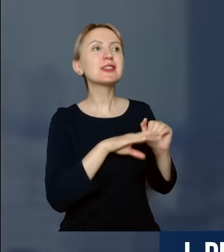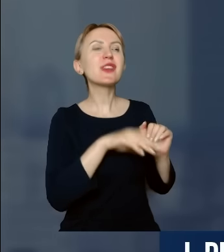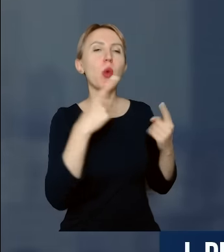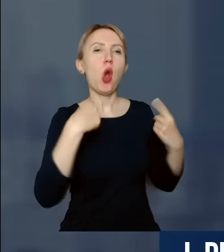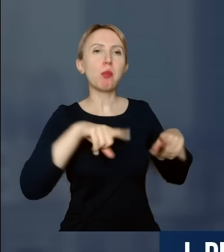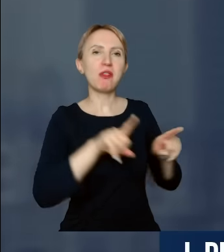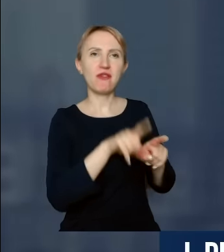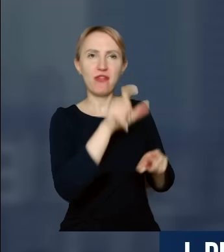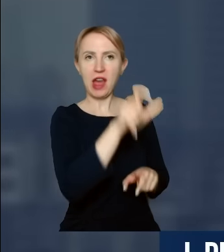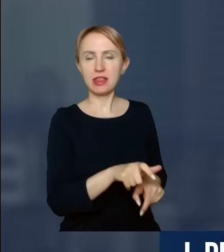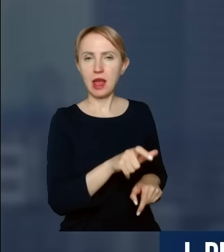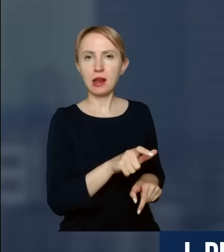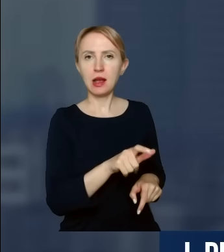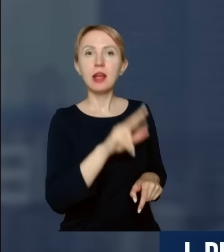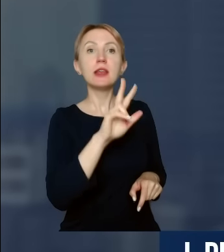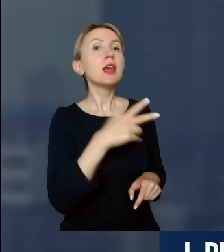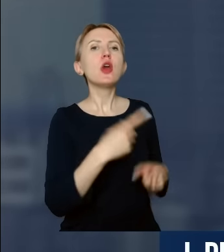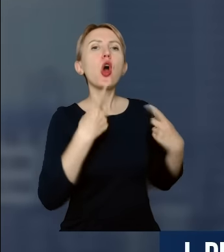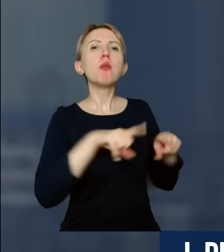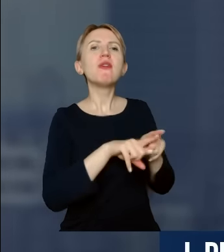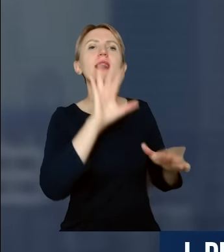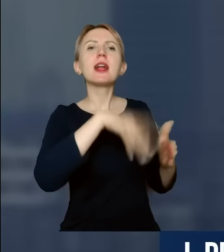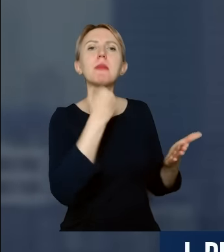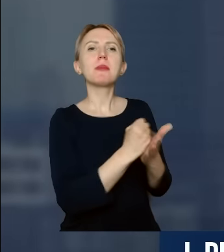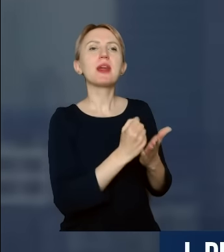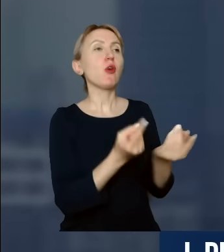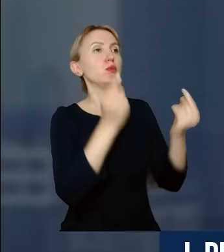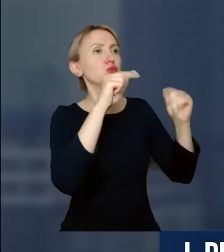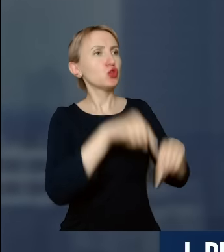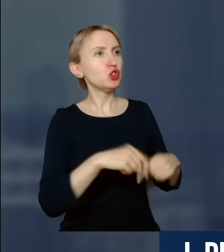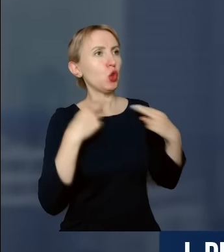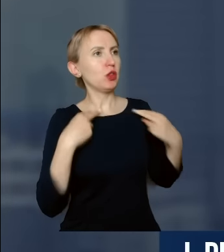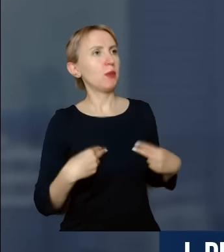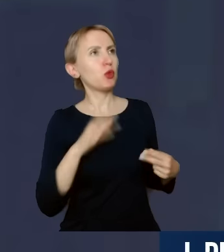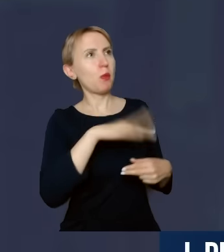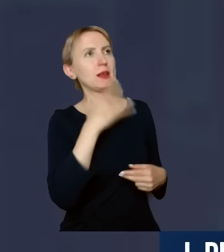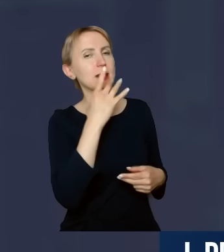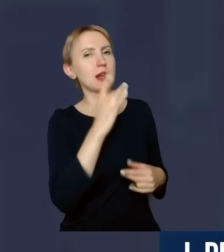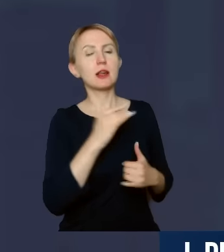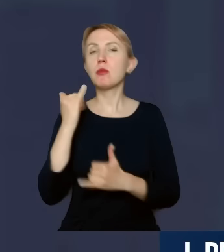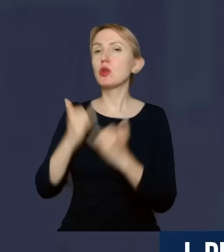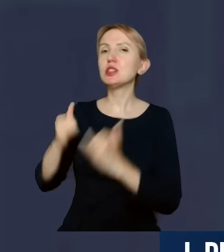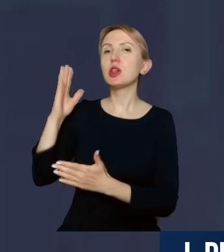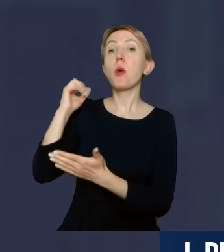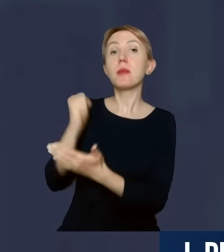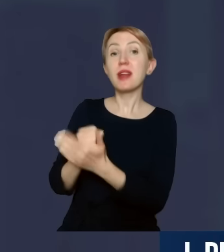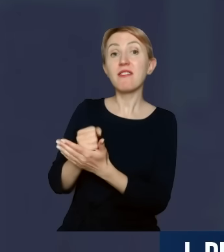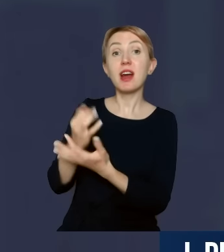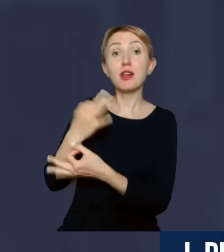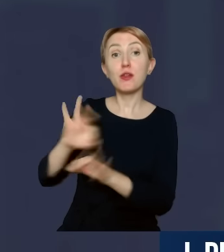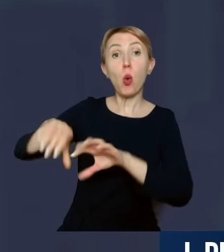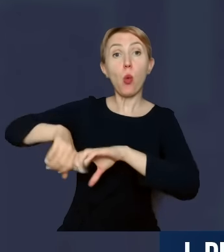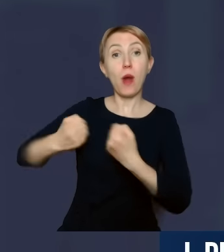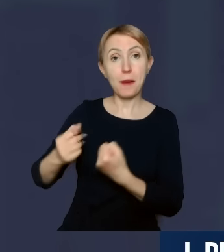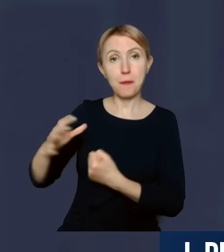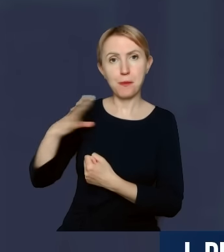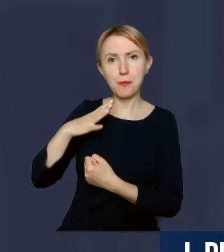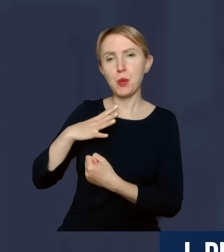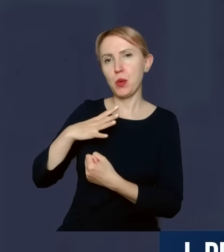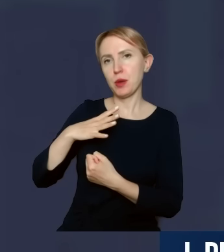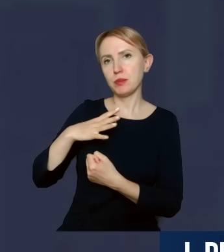W jakim momencie ten obywatel ma prawo przyjść do Trybunału ze skargą? Jeśli jego prawa i wolności zostały naruszone poprzez